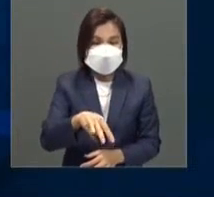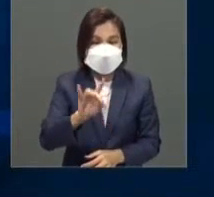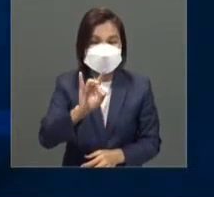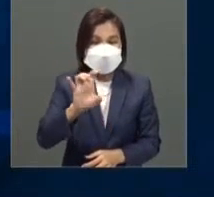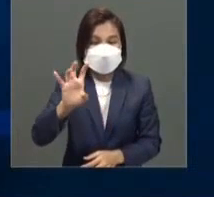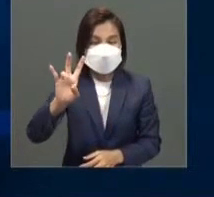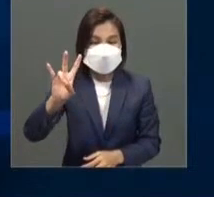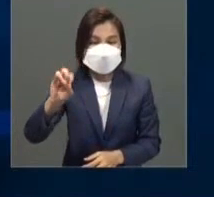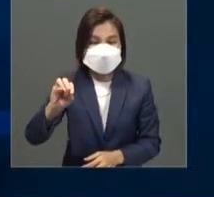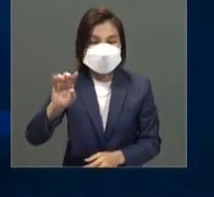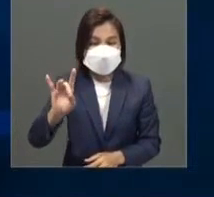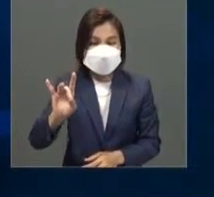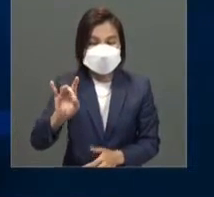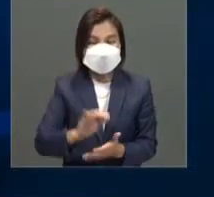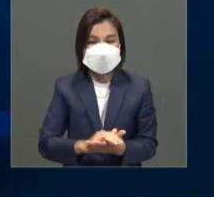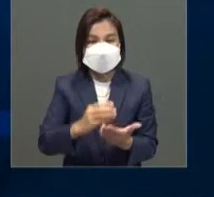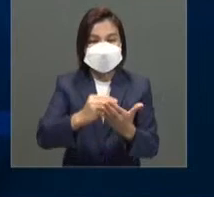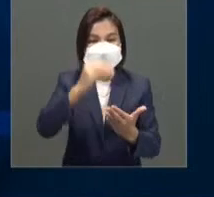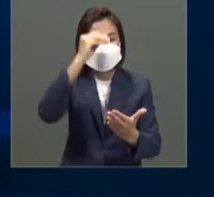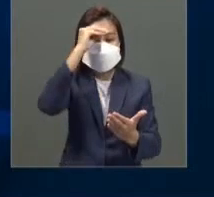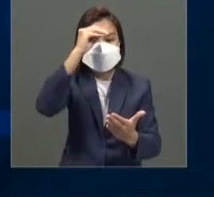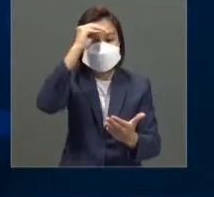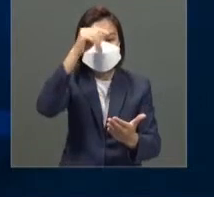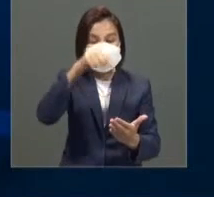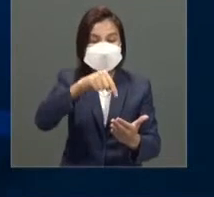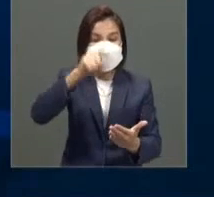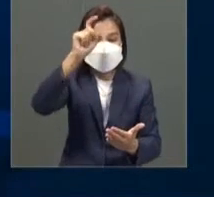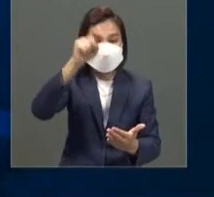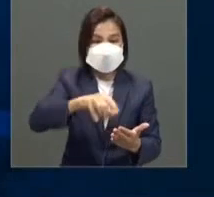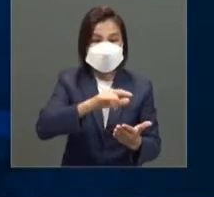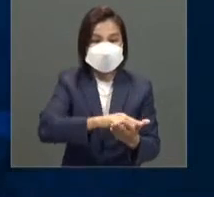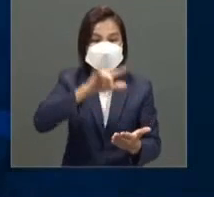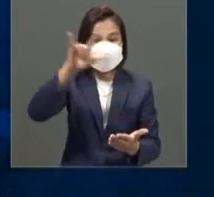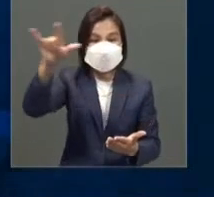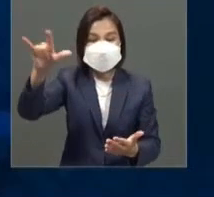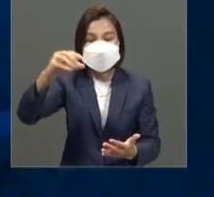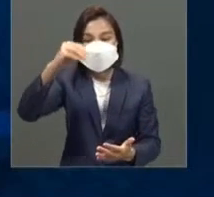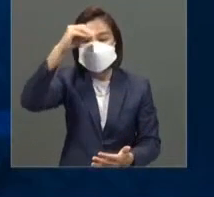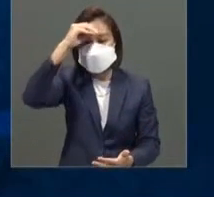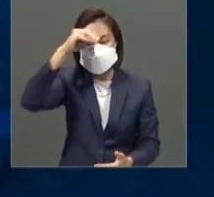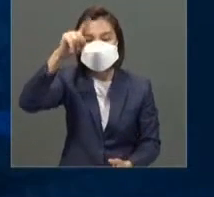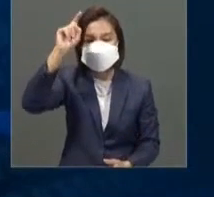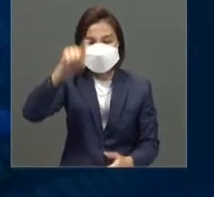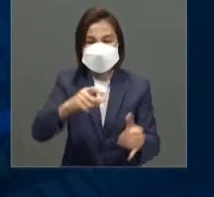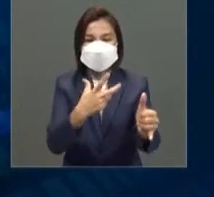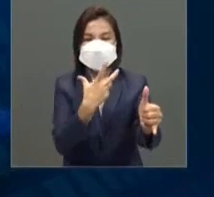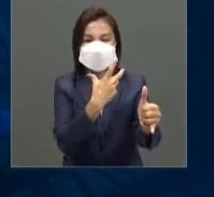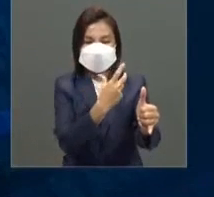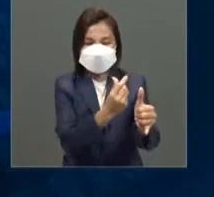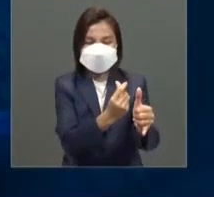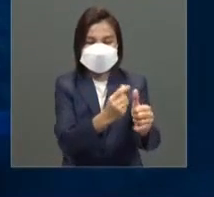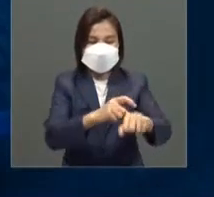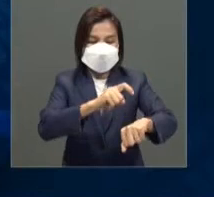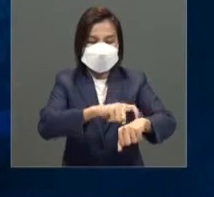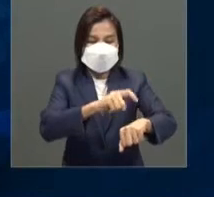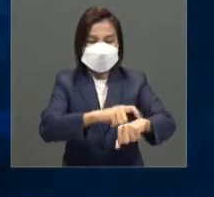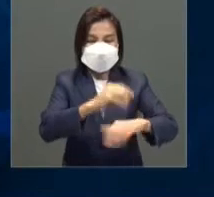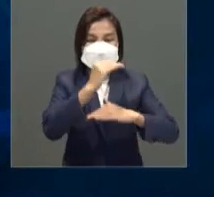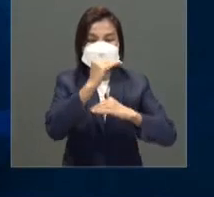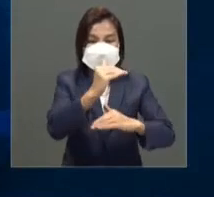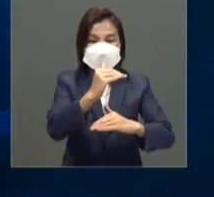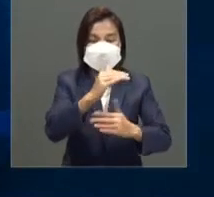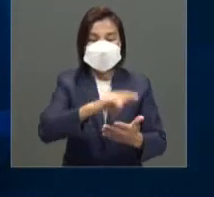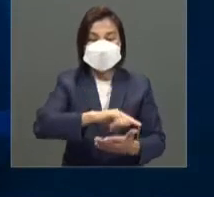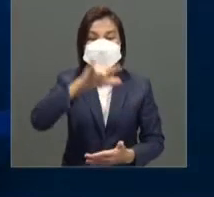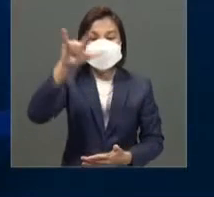ครับว่าในกลุ่มนักเรียนที่มีกำหนดต้องไปศึกษาต่อก็จำเป็นต้องมีกรอบเวลาในการ